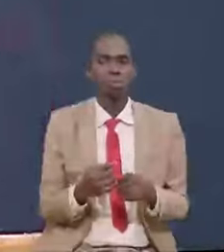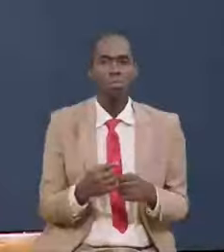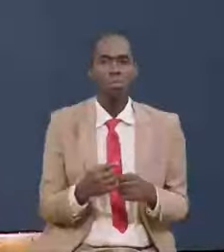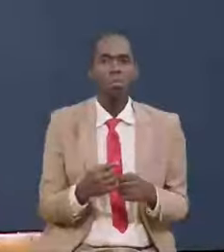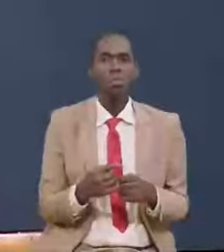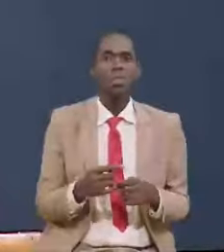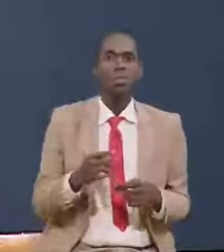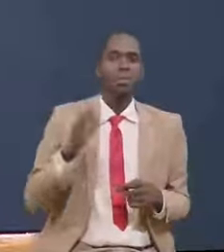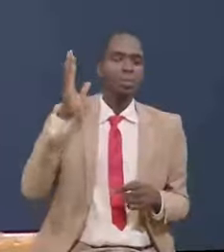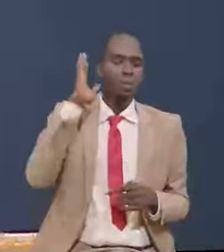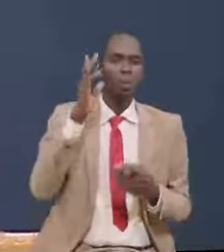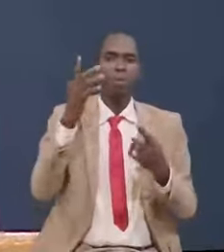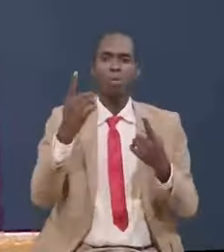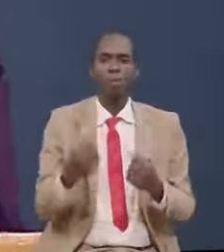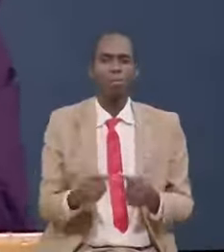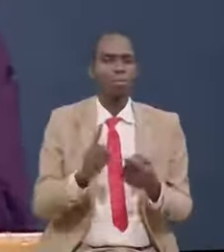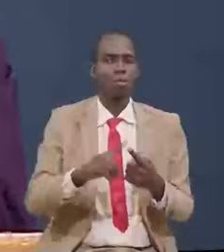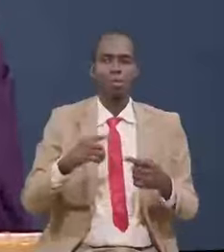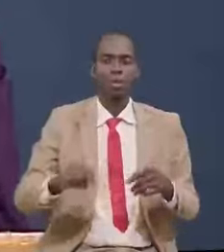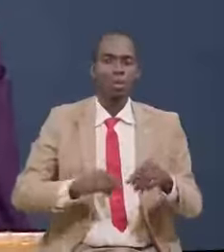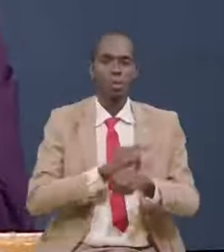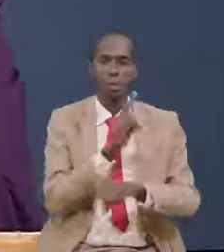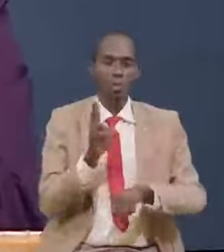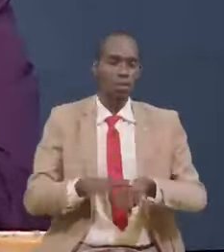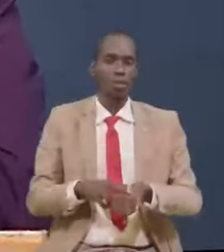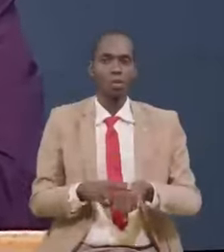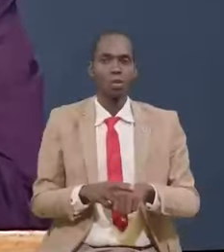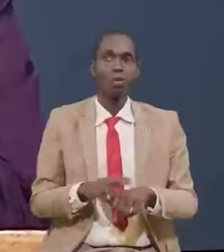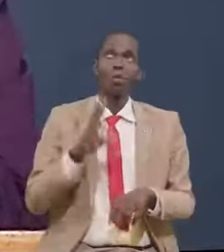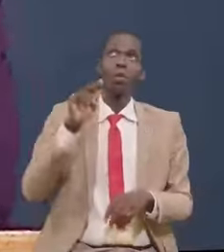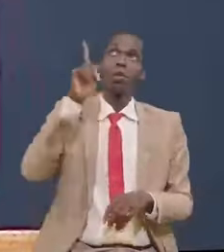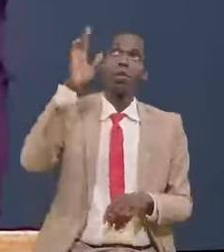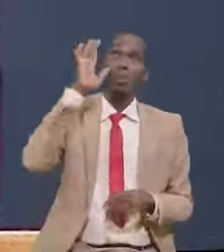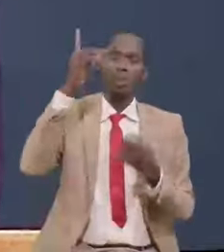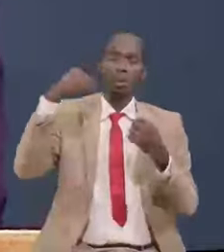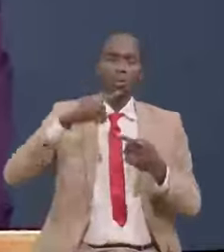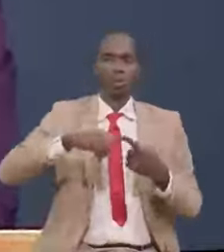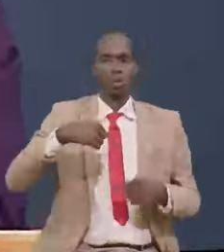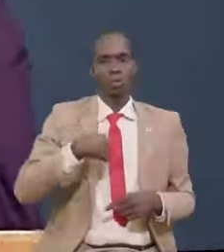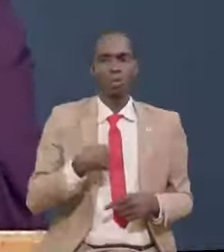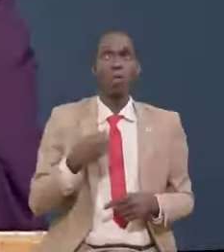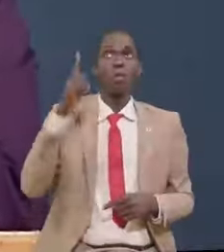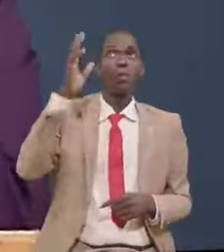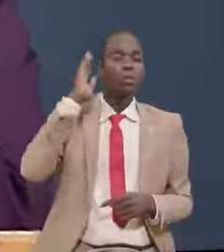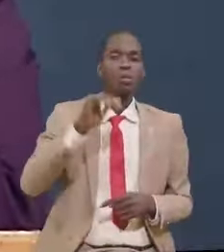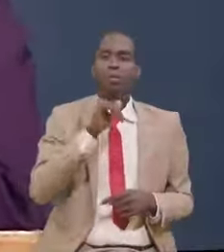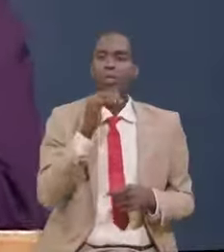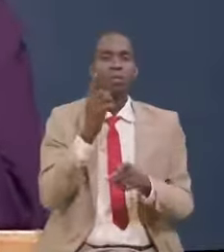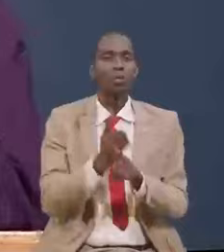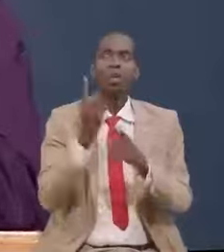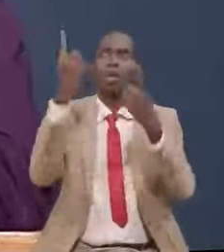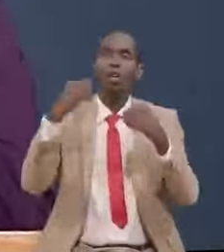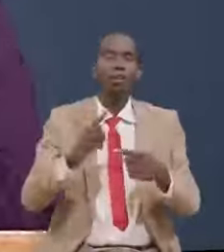Pas seulement qu'il vienne dans la nation, il viendra à moi. Ce n'est pas qu'il viendra seulement dans le